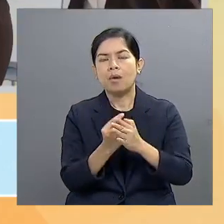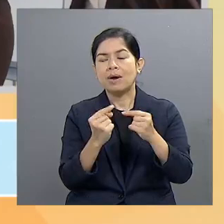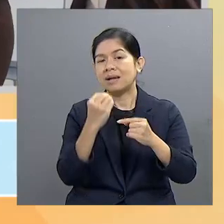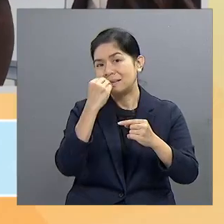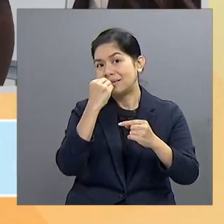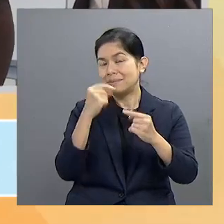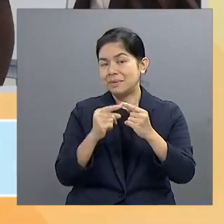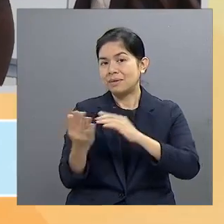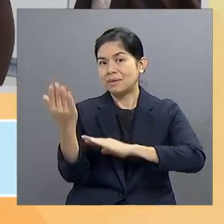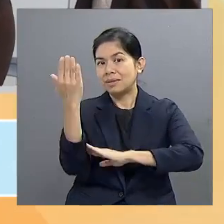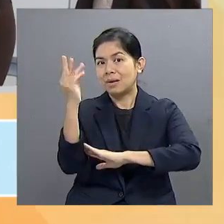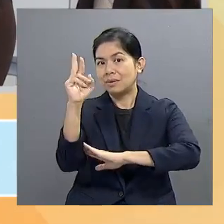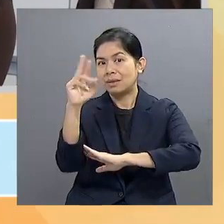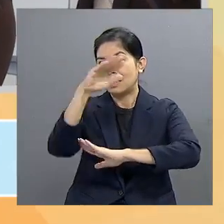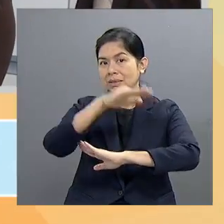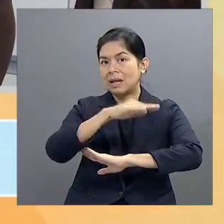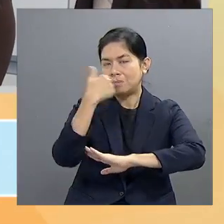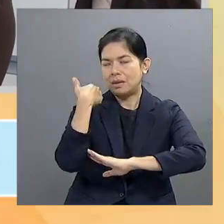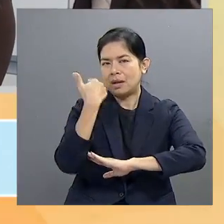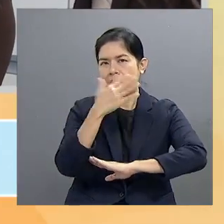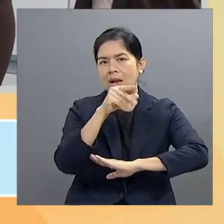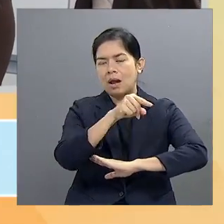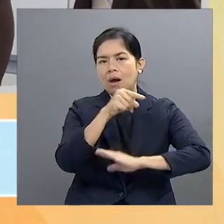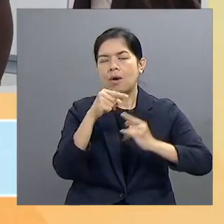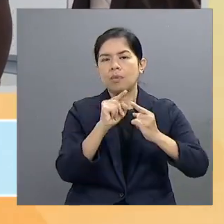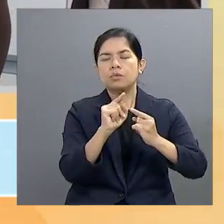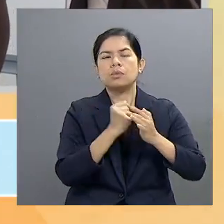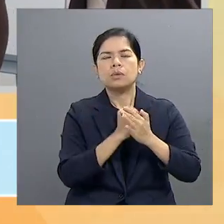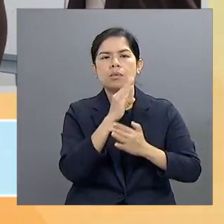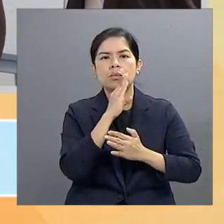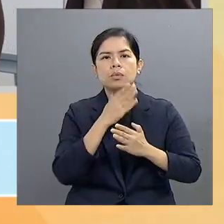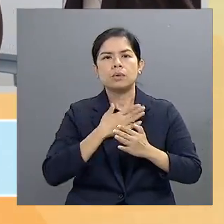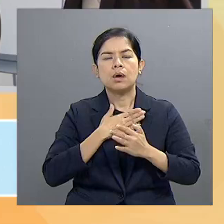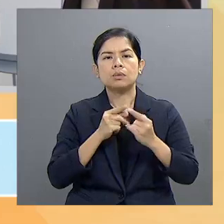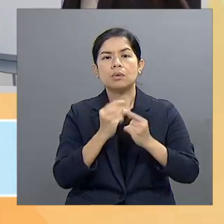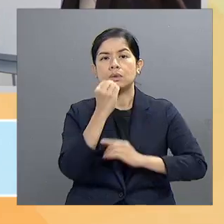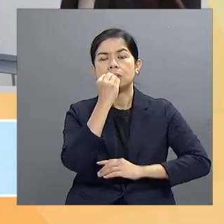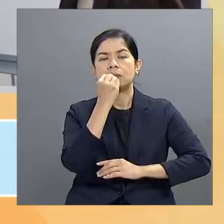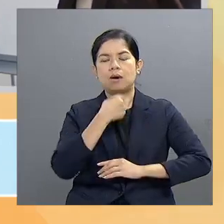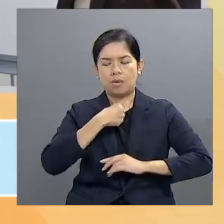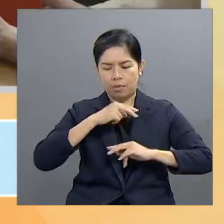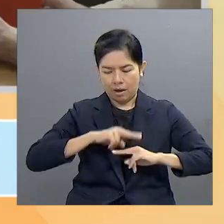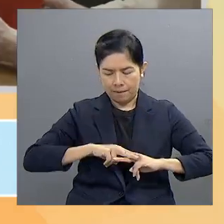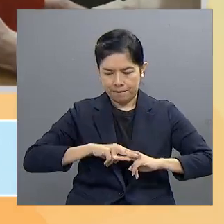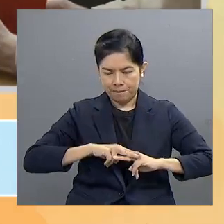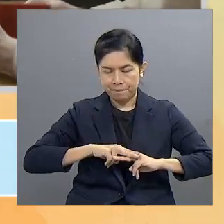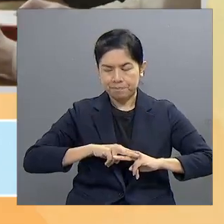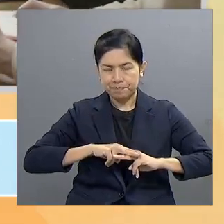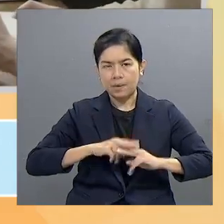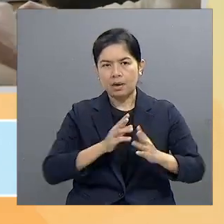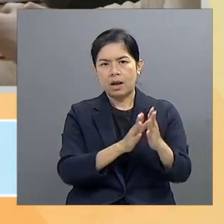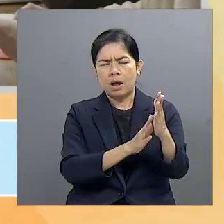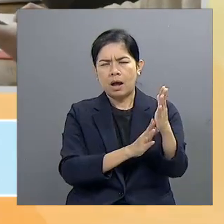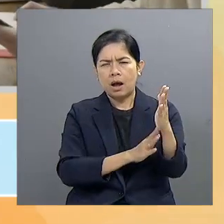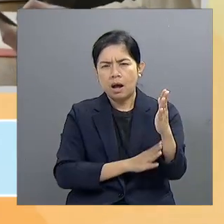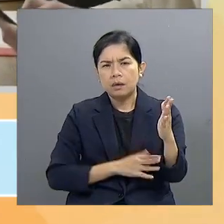จะไปนั่งใช่ไหมครับพอไปนั่งปุ๊บเนี่ยน้ำตาลในเลือดก็จะขึ้นค่อนข้างสูงนะครับแล้วก็ไขมันในเลือดขึ้นค่อนข้างสูงเพราะว่าเรานั่งเนี่ยเราก็ใช้พลัง